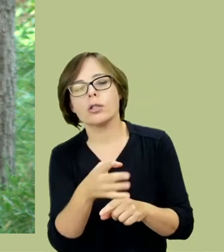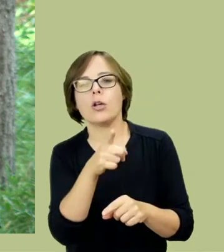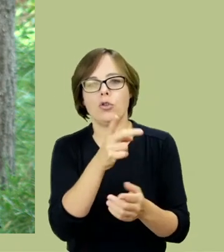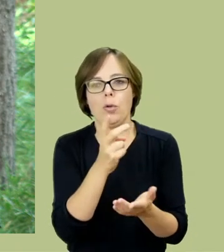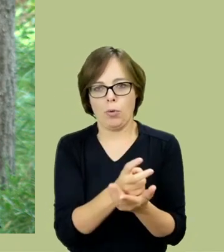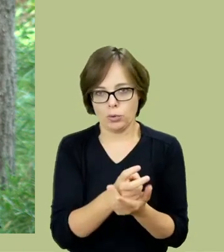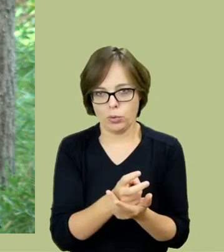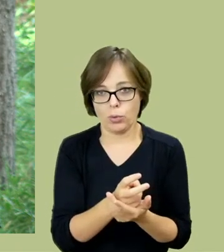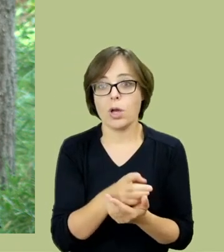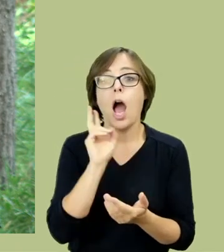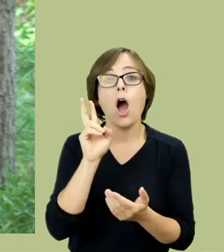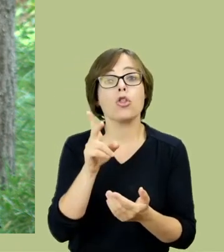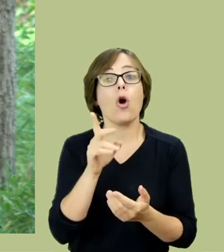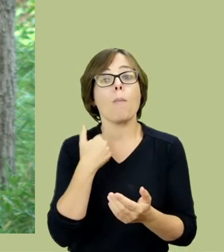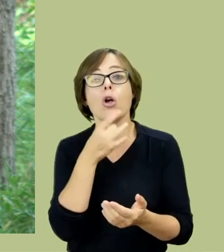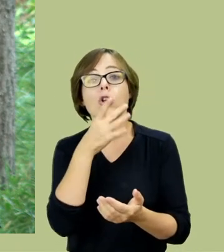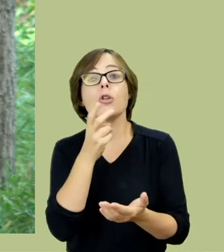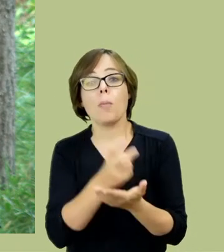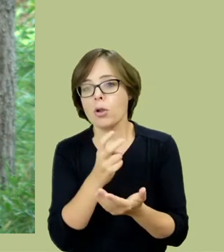niezwykle podle,